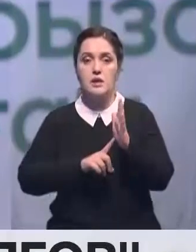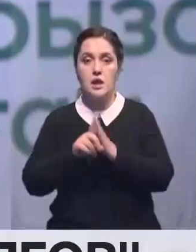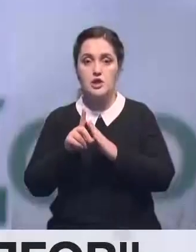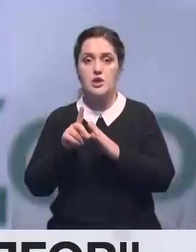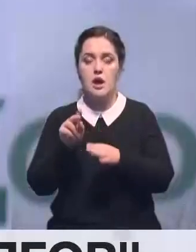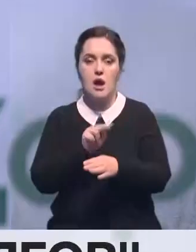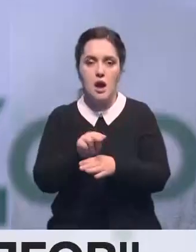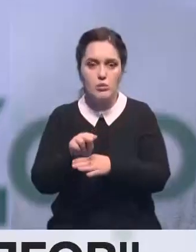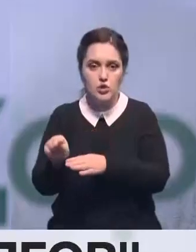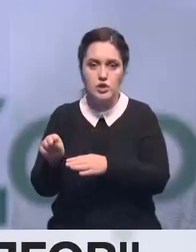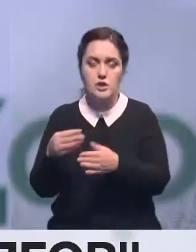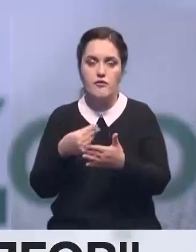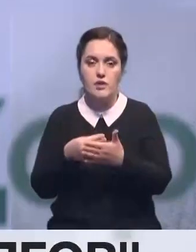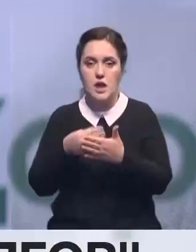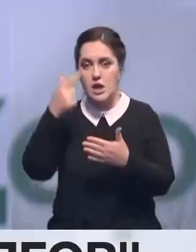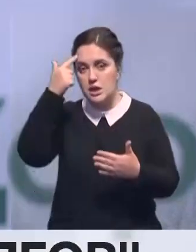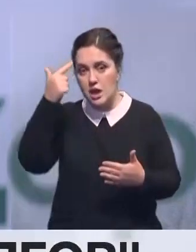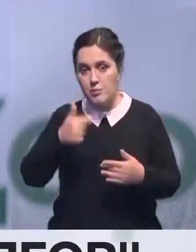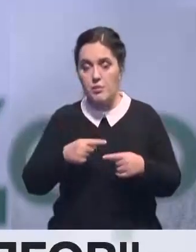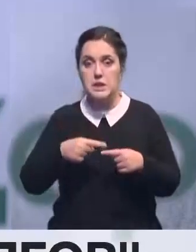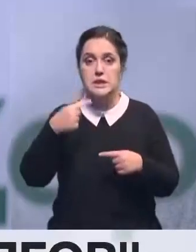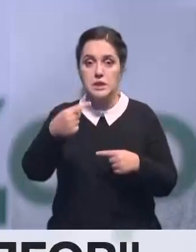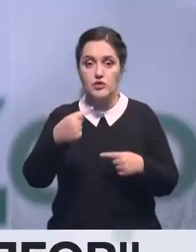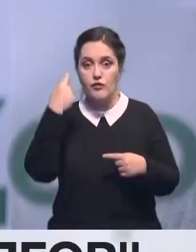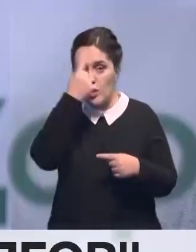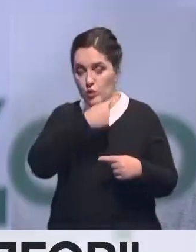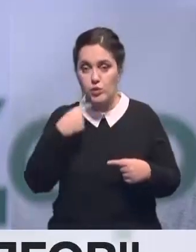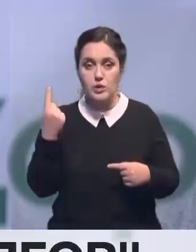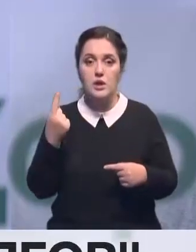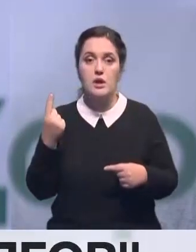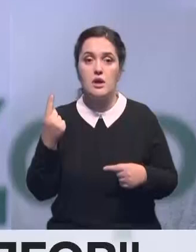грамотности теперь С следующего года во всех